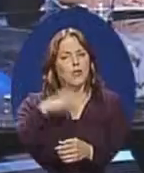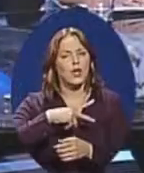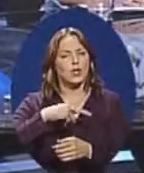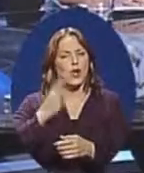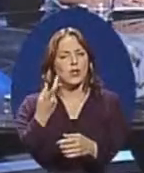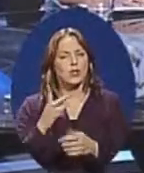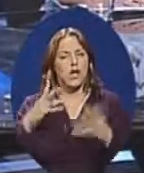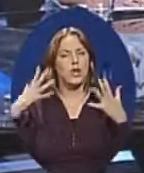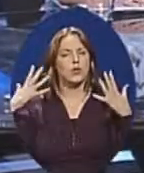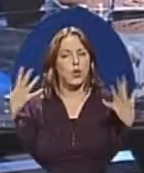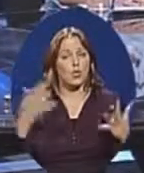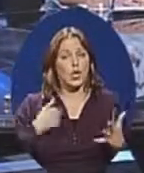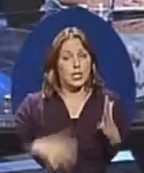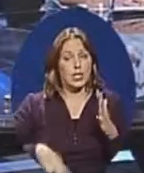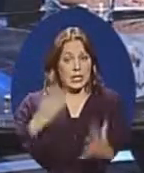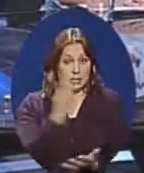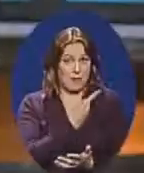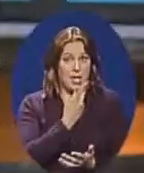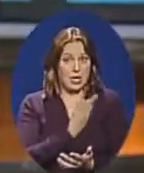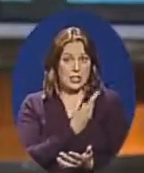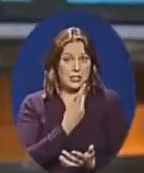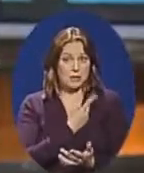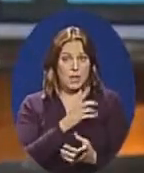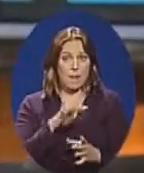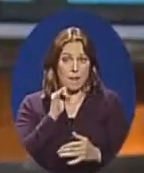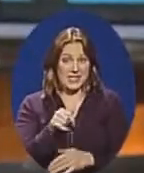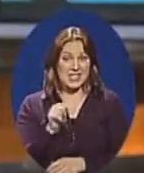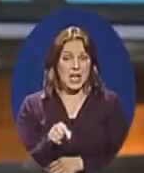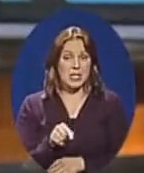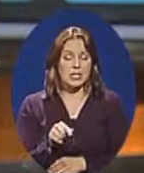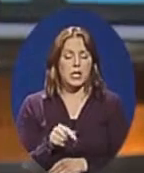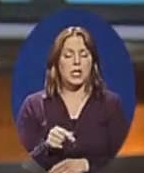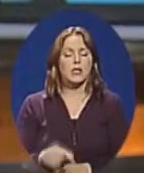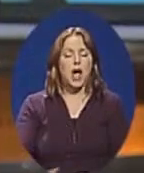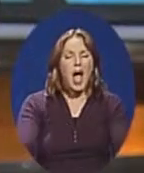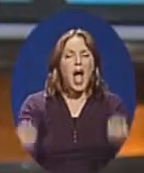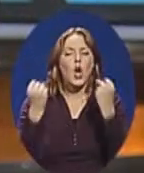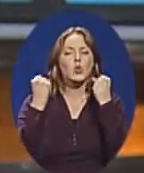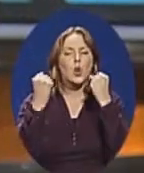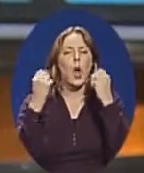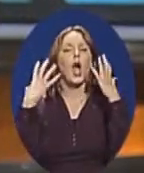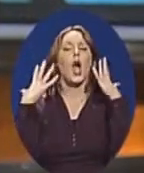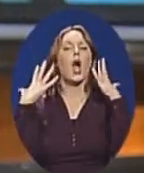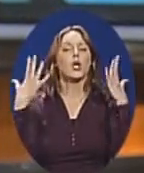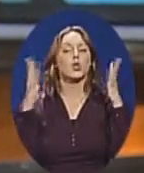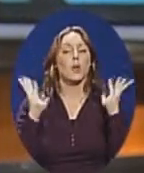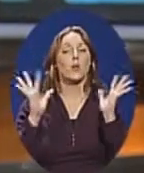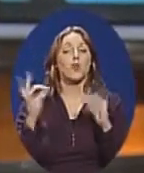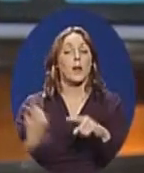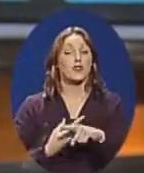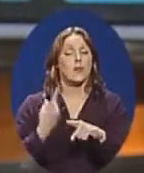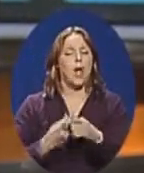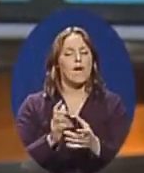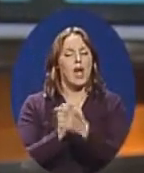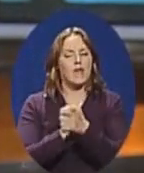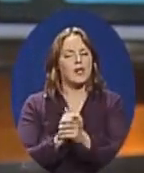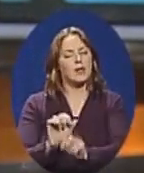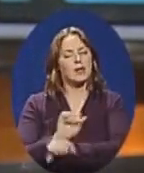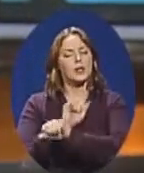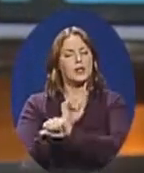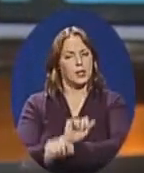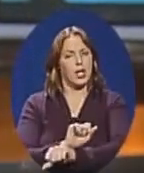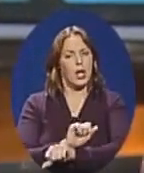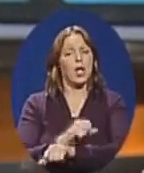ביותר שאני גיליתי בעצמי בכל המסע הזה, הוא הכוח הגדול מאוד של המשפחה ושל החברים